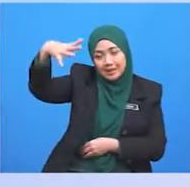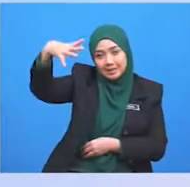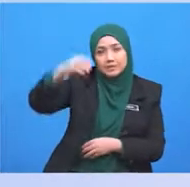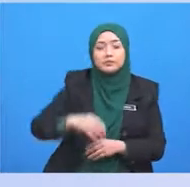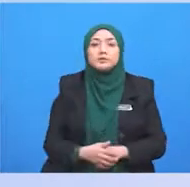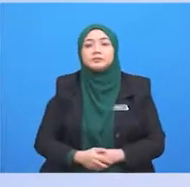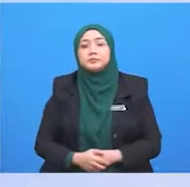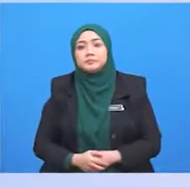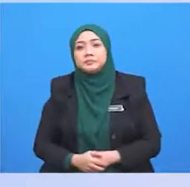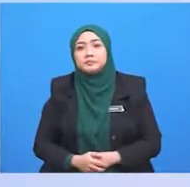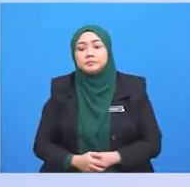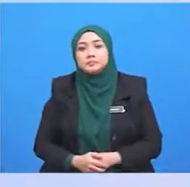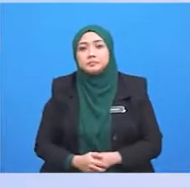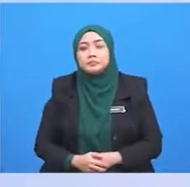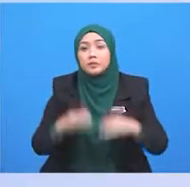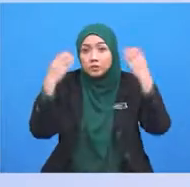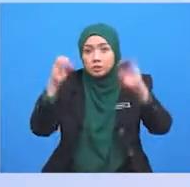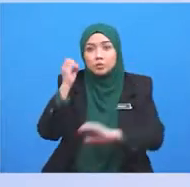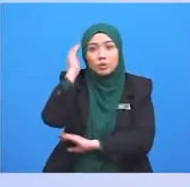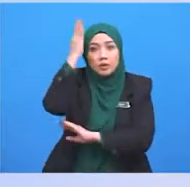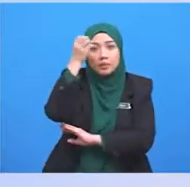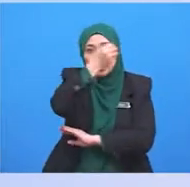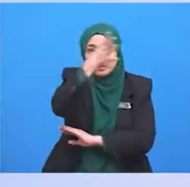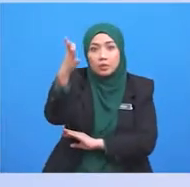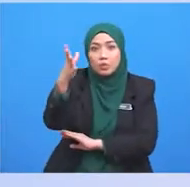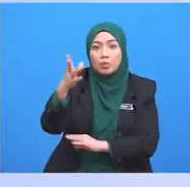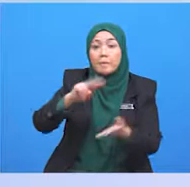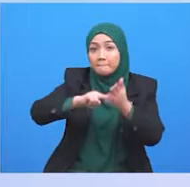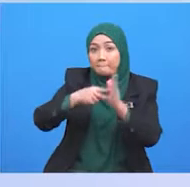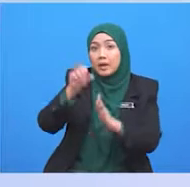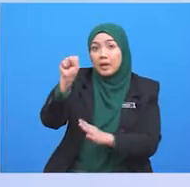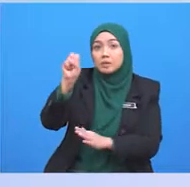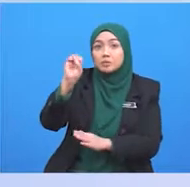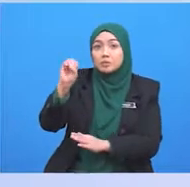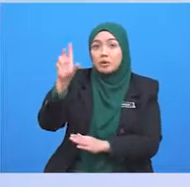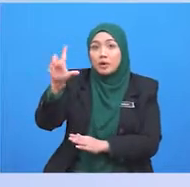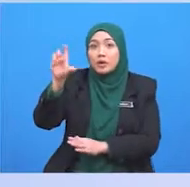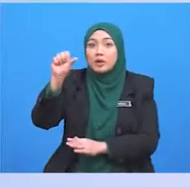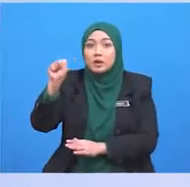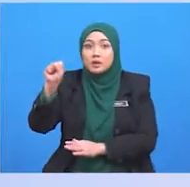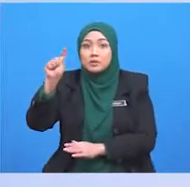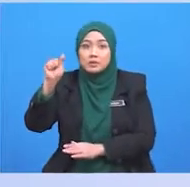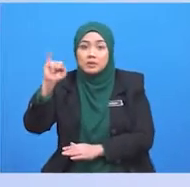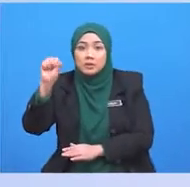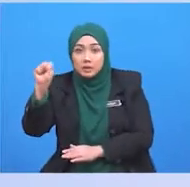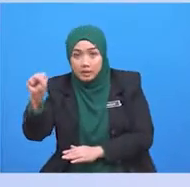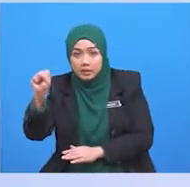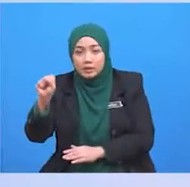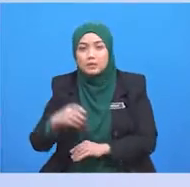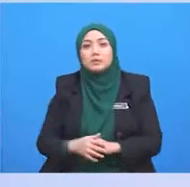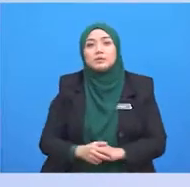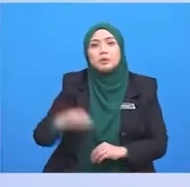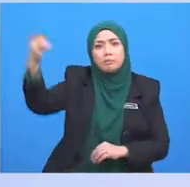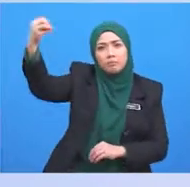akan terangkan pula kejadian solstis. Solstis merujuk kedudukan pancaran matahari tegak atau garisan